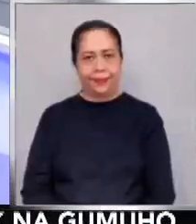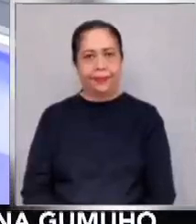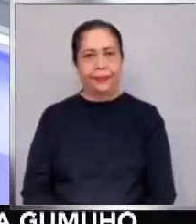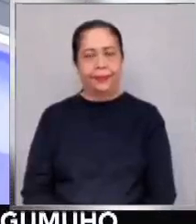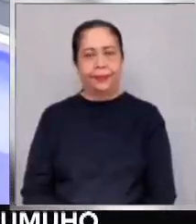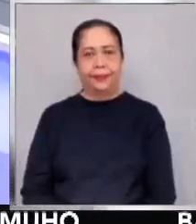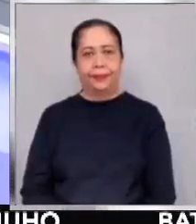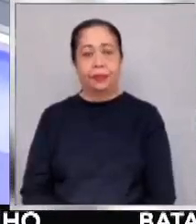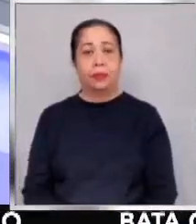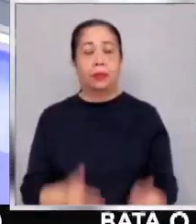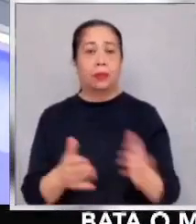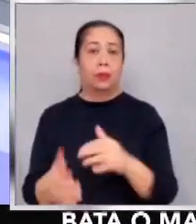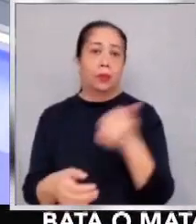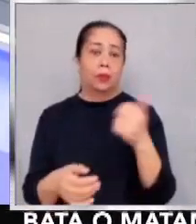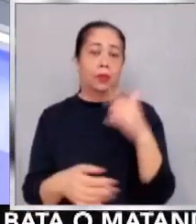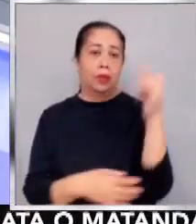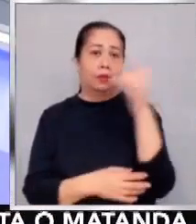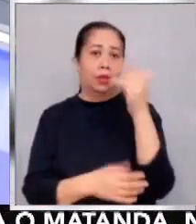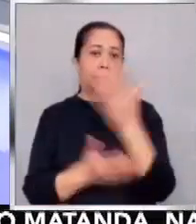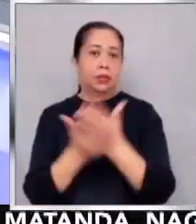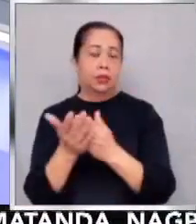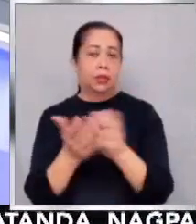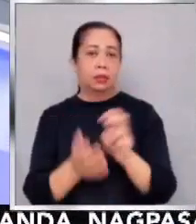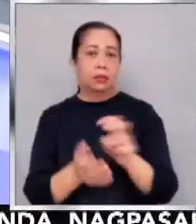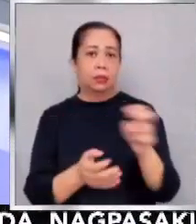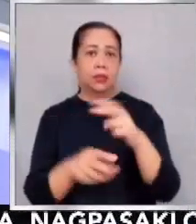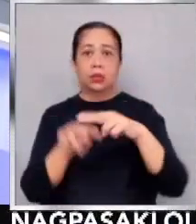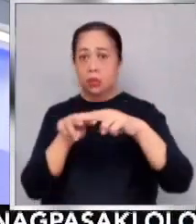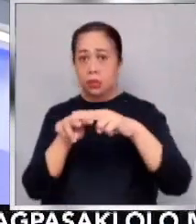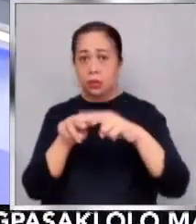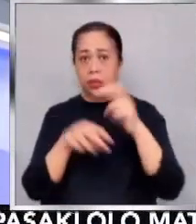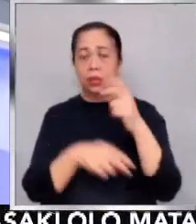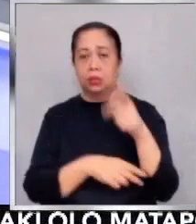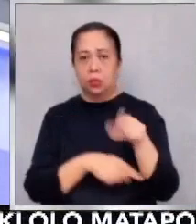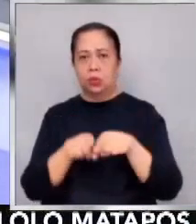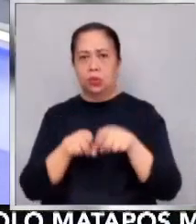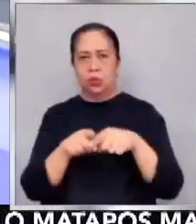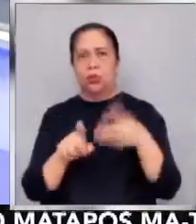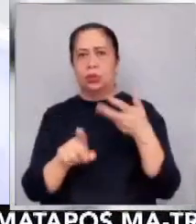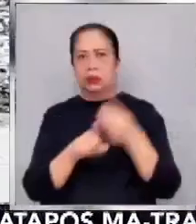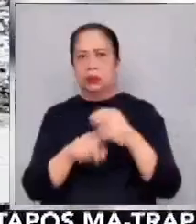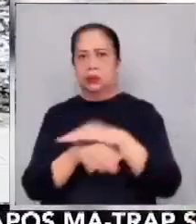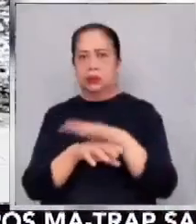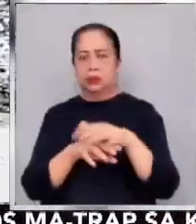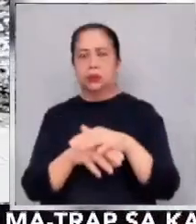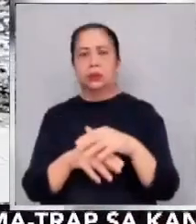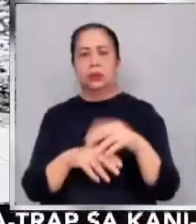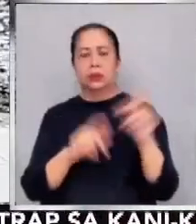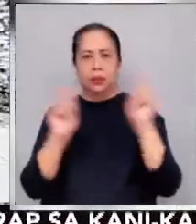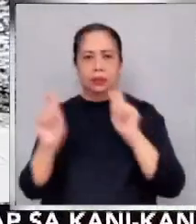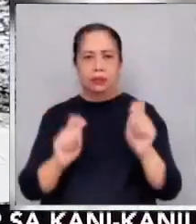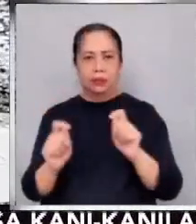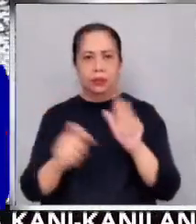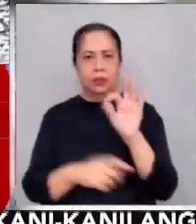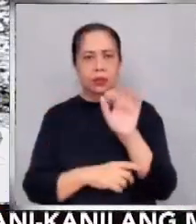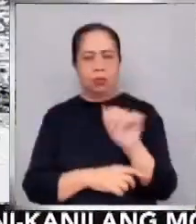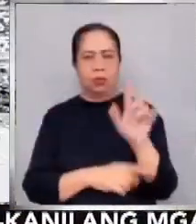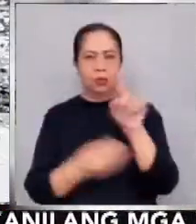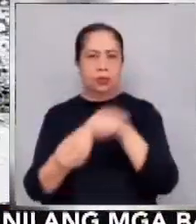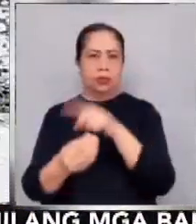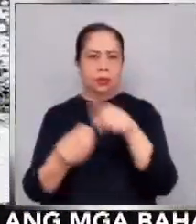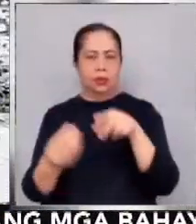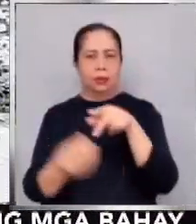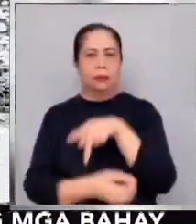Bukod sa mga flight, ilang biyahe ng tren ang apektado rin ng pananalasa ng Bagyong Paeng. Alas 9 ng umaga kanina nang kanselahin ng Philippine